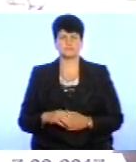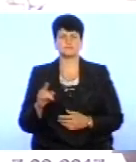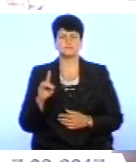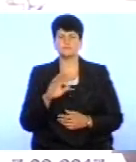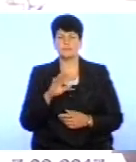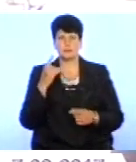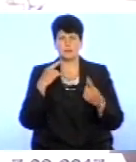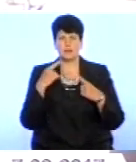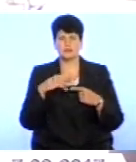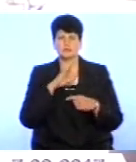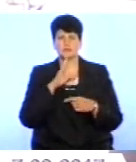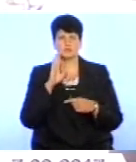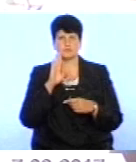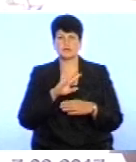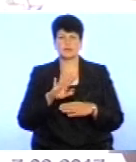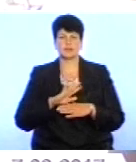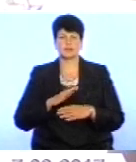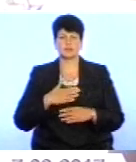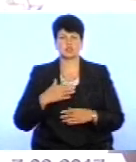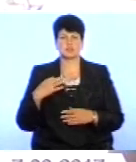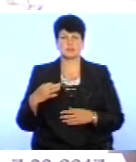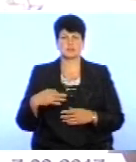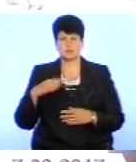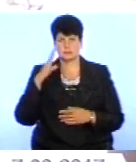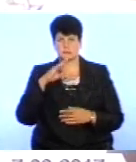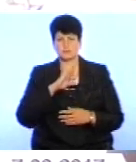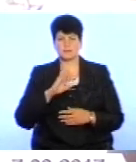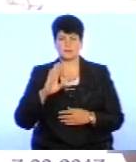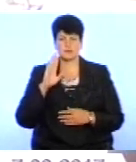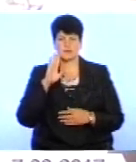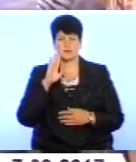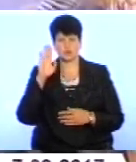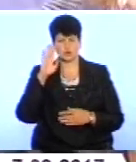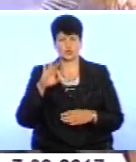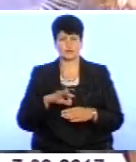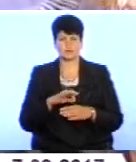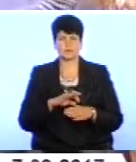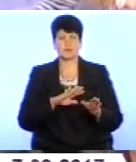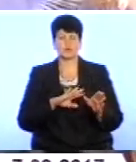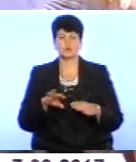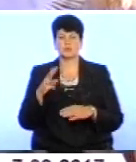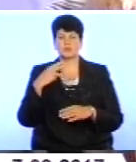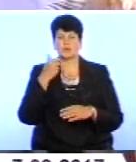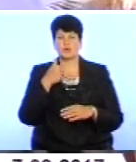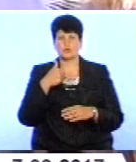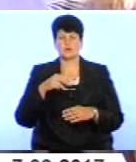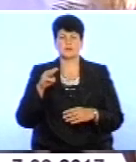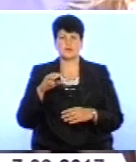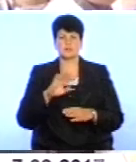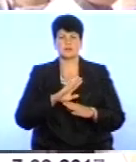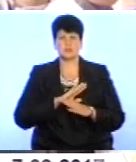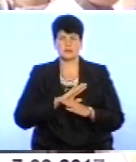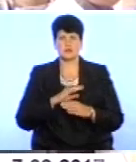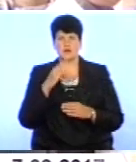не плакали матері, щоб не гинули наші сини, батьки. Чоловіки. Минуло 3 роки, як Тарас загинув, а